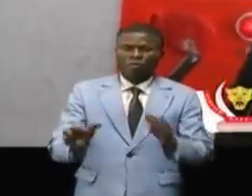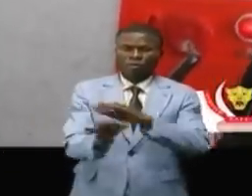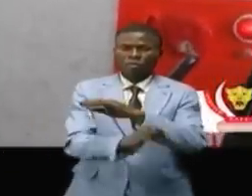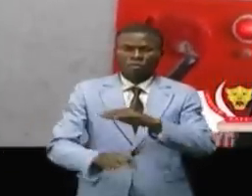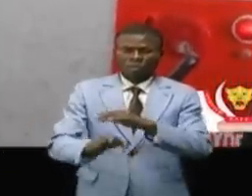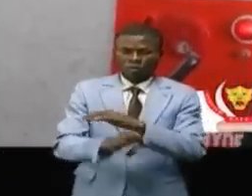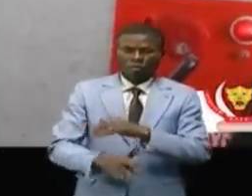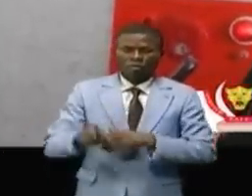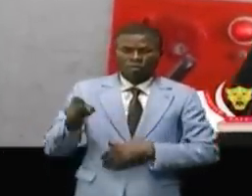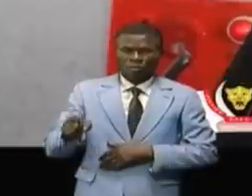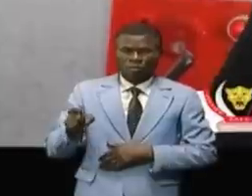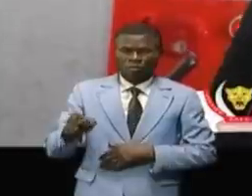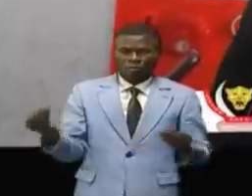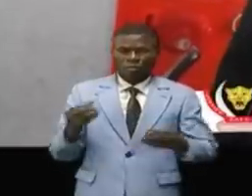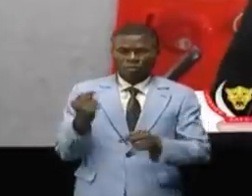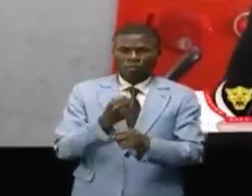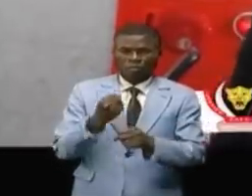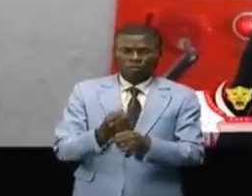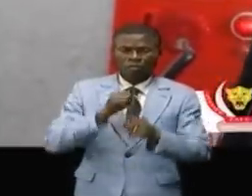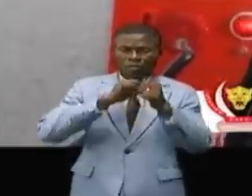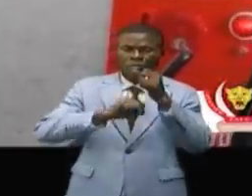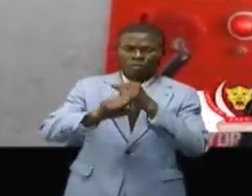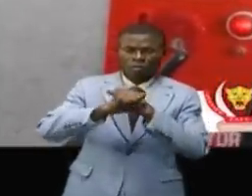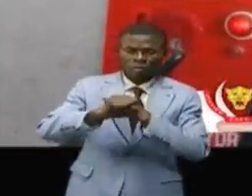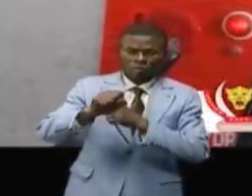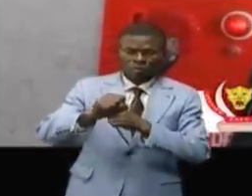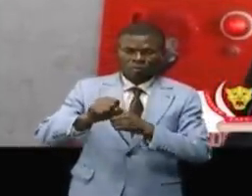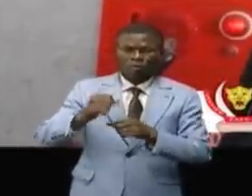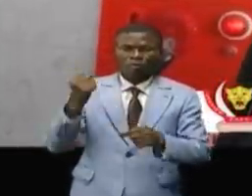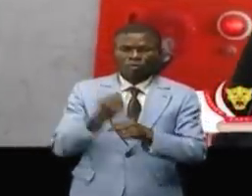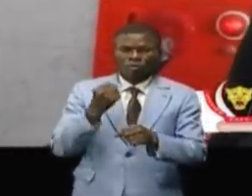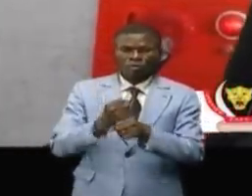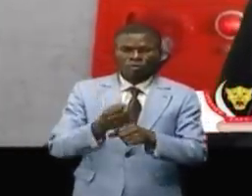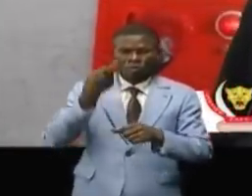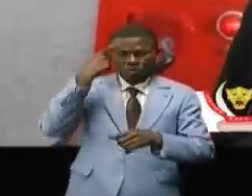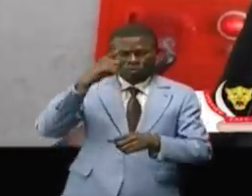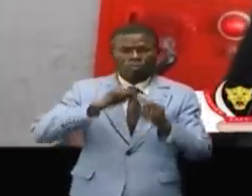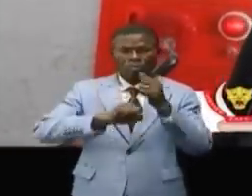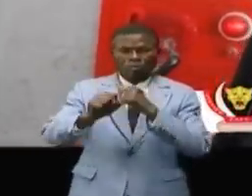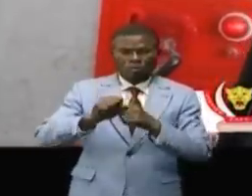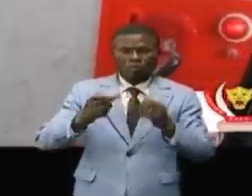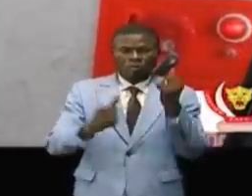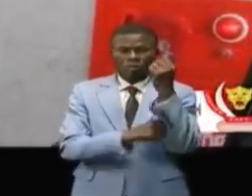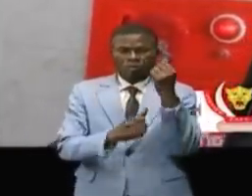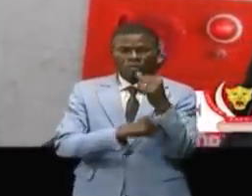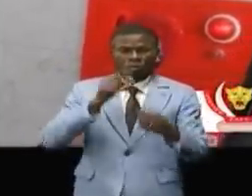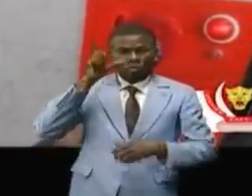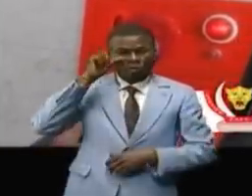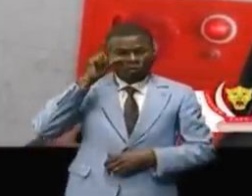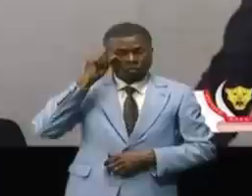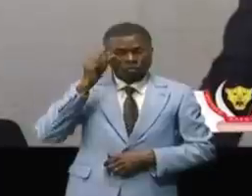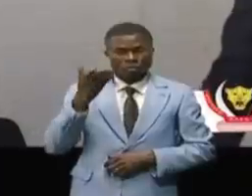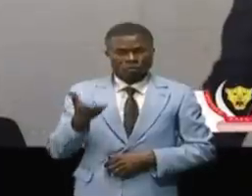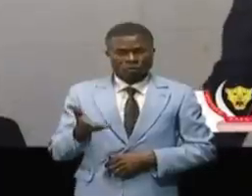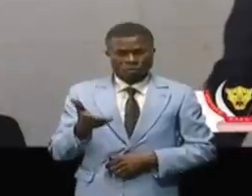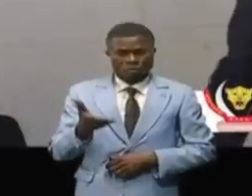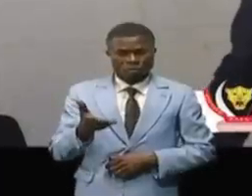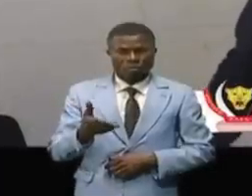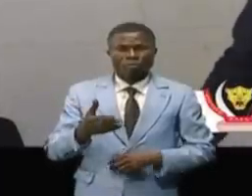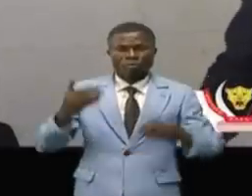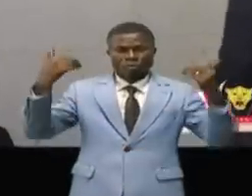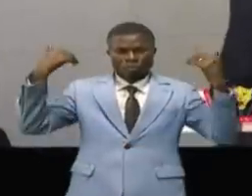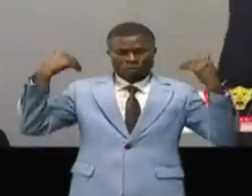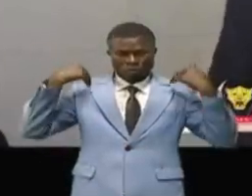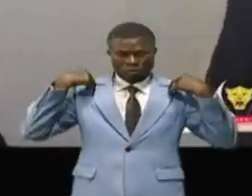Julie de votre parce qu'elle travaille dans la sensibilisation elle travaille aussi dans la promotion de personnes le patron